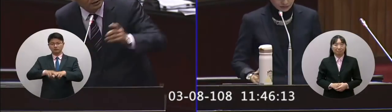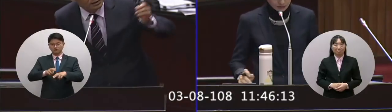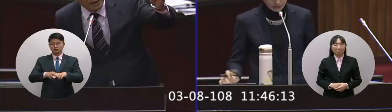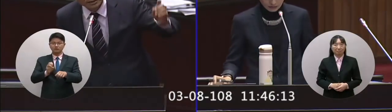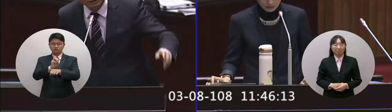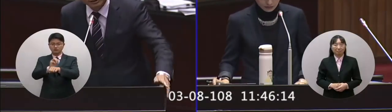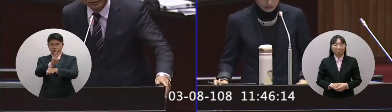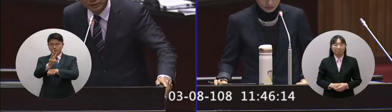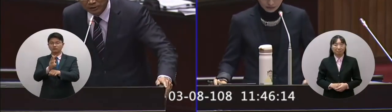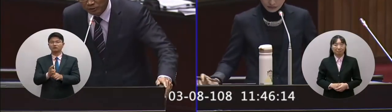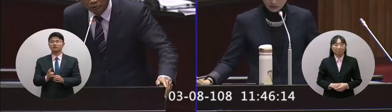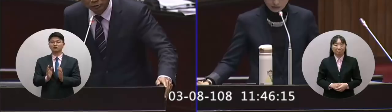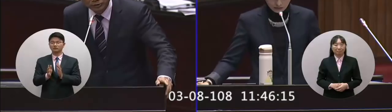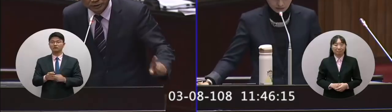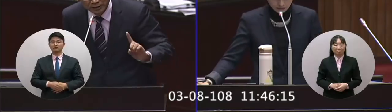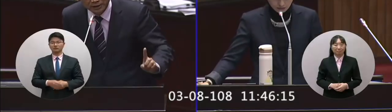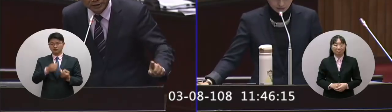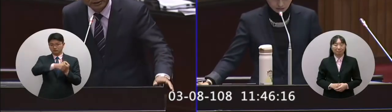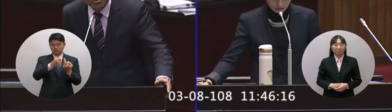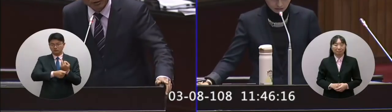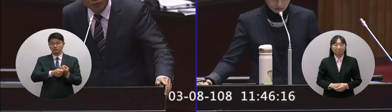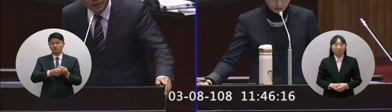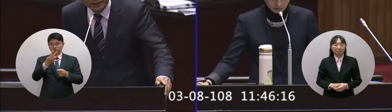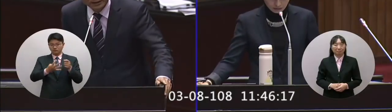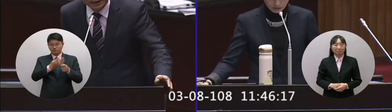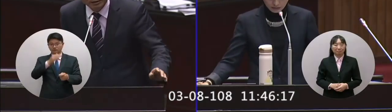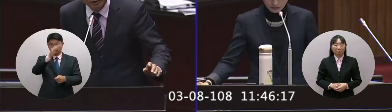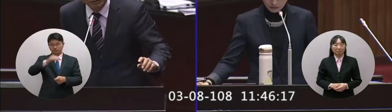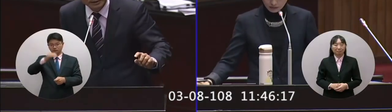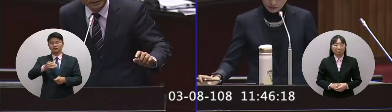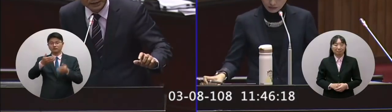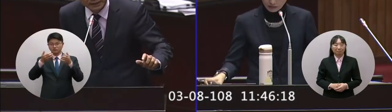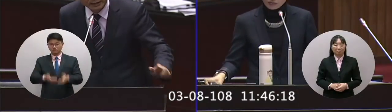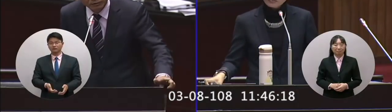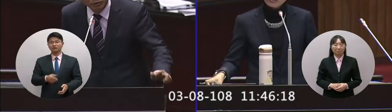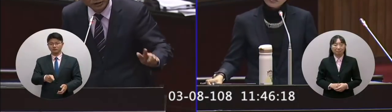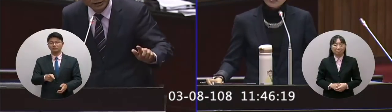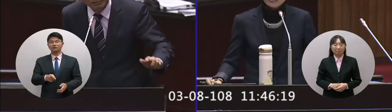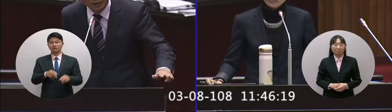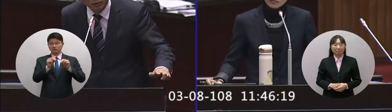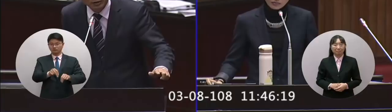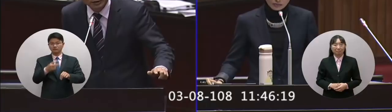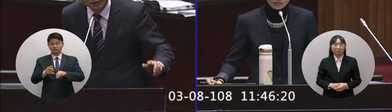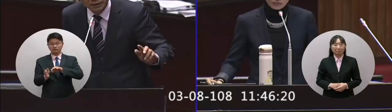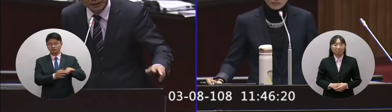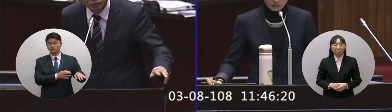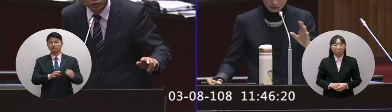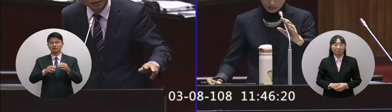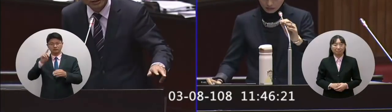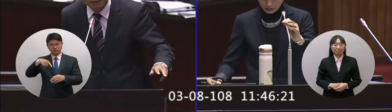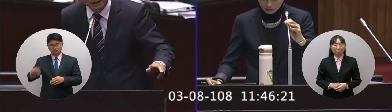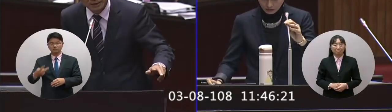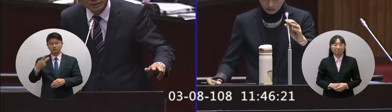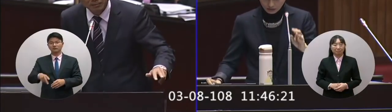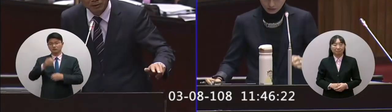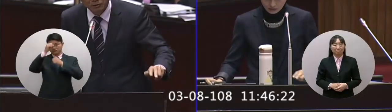刚讲的，香蕉的4年9000公吨只是一个，他后面还要跟我们再谈凤梨跟芒果，而且他